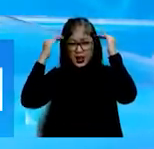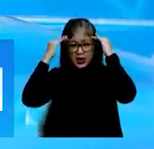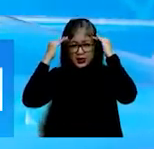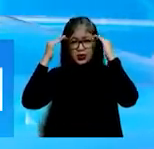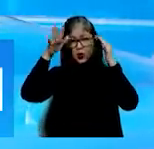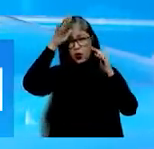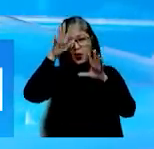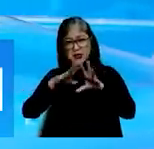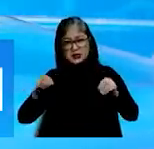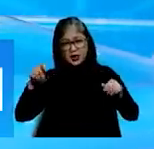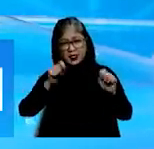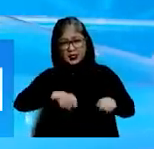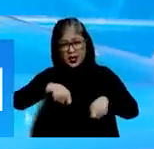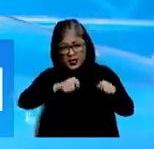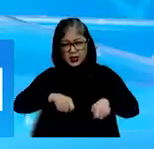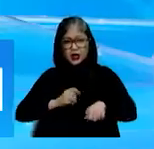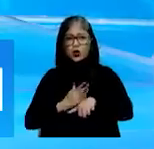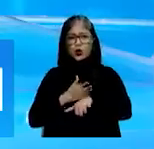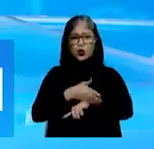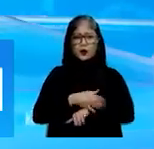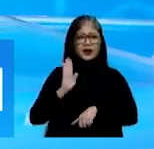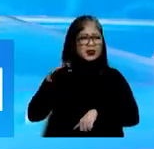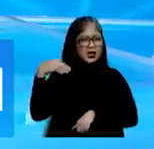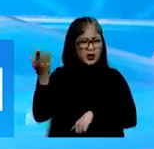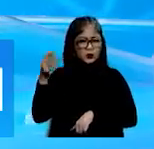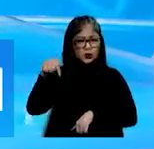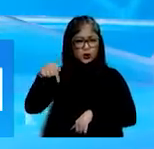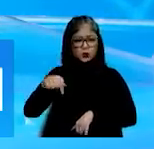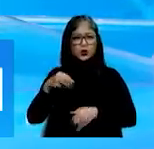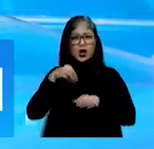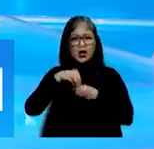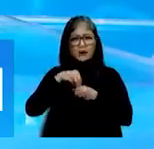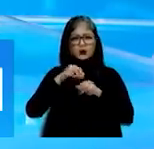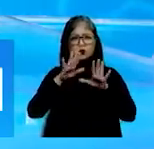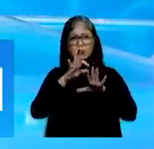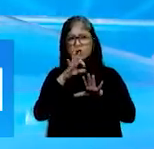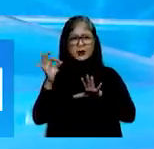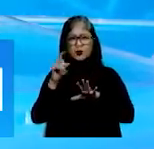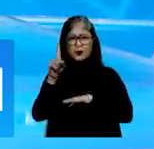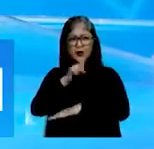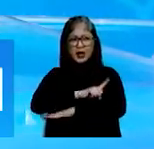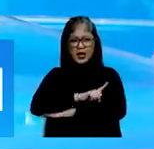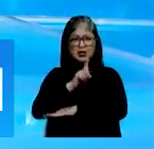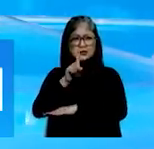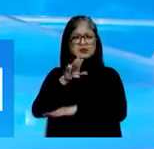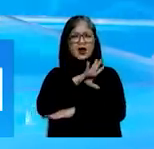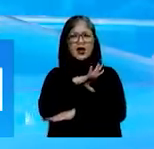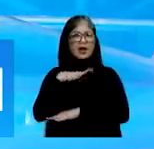juga buruh tani. Agar bisa rutin berkurban setiap tahunnya, warga menabung 10.000 per hari selama 10 bulan.